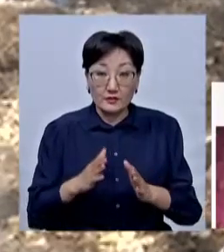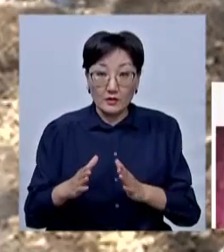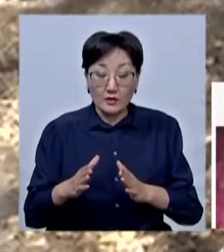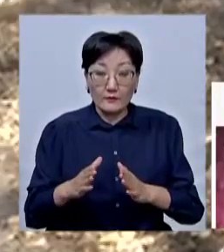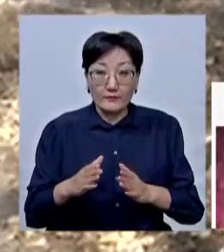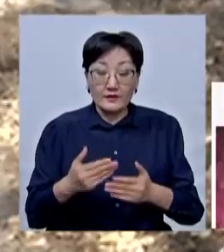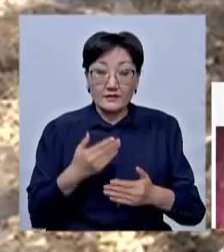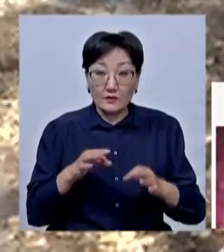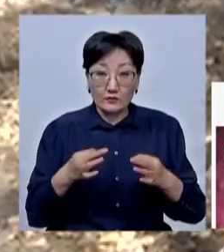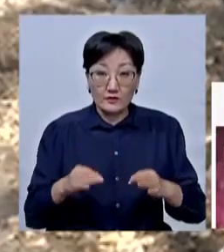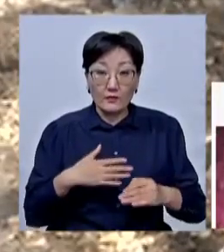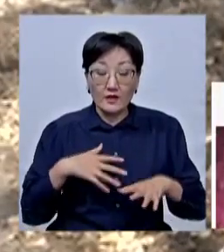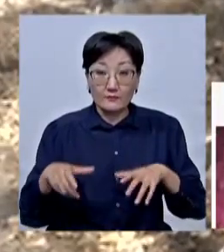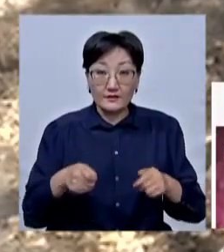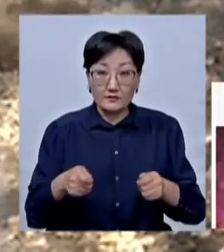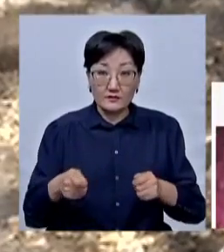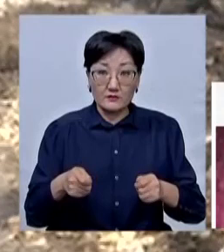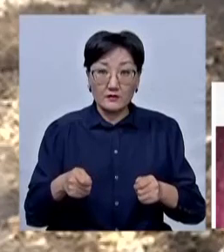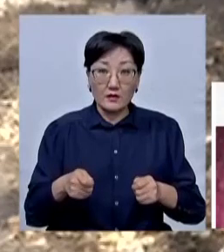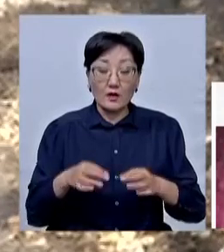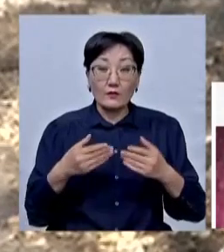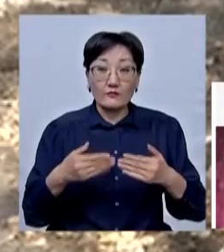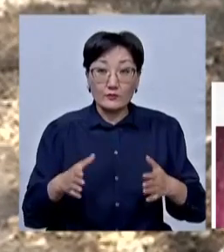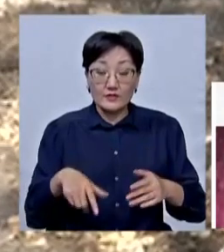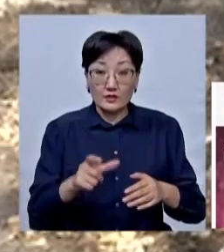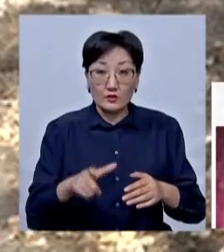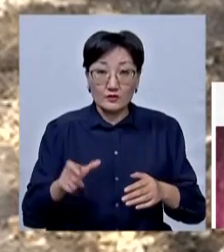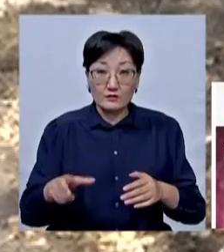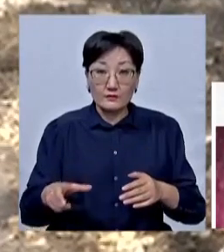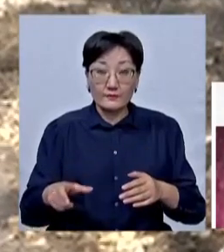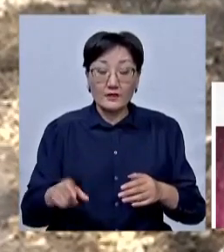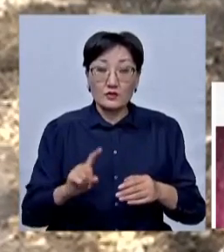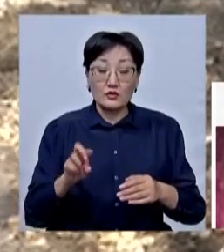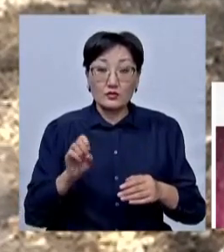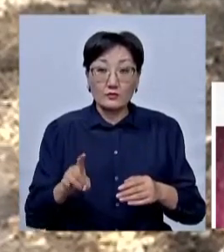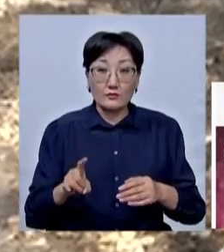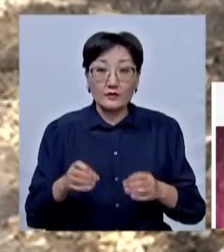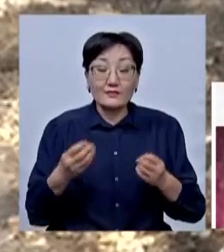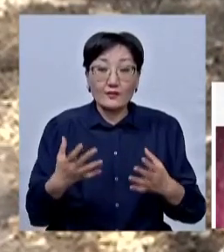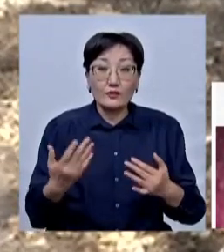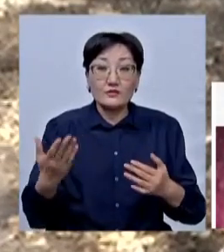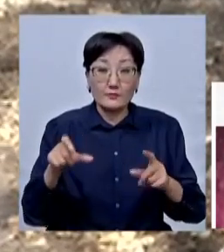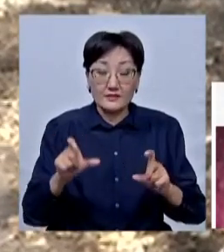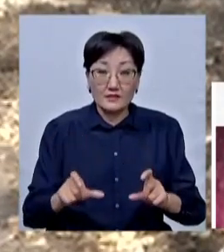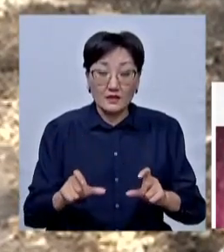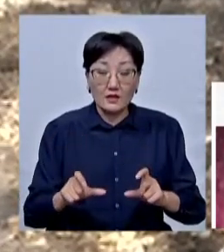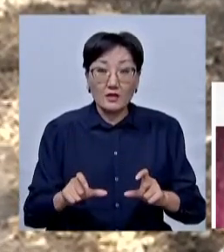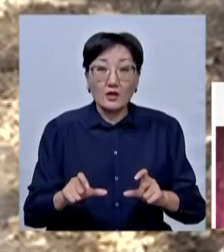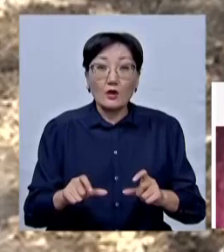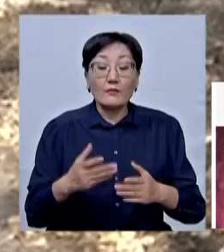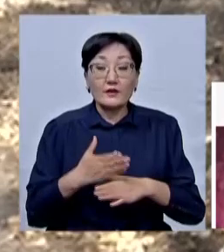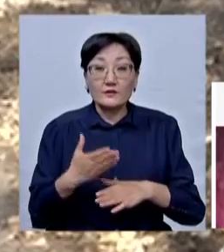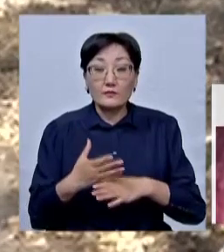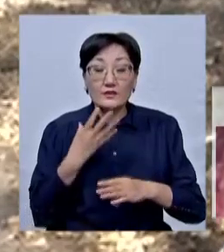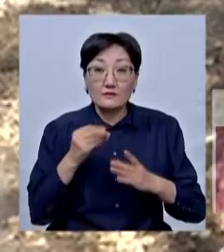милосердия, как говорит наш президент, вот, выпускает людей, чтобы не просто там сидели, проедали, а помогали